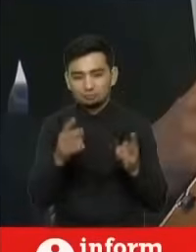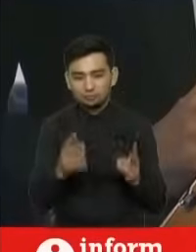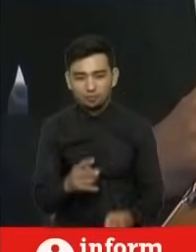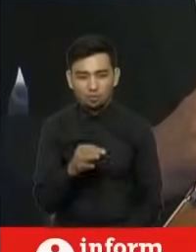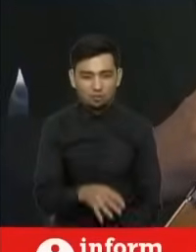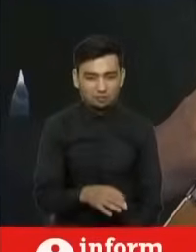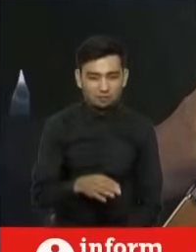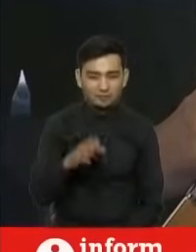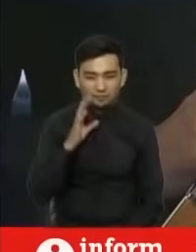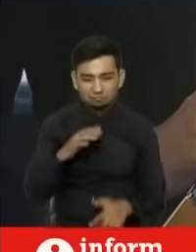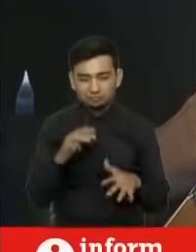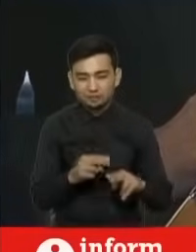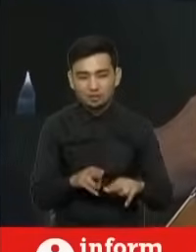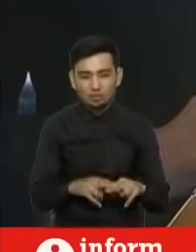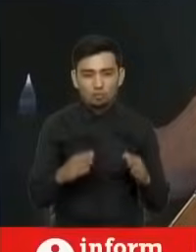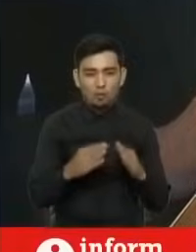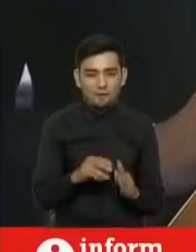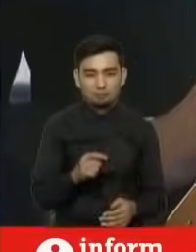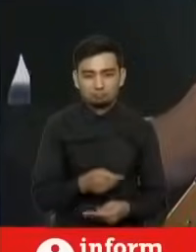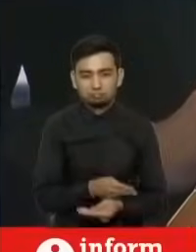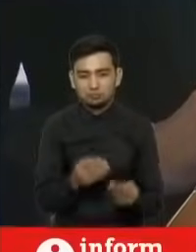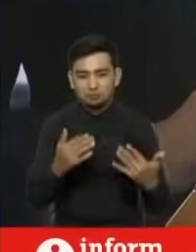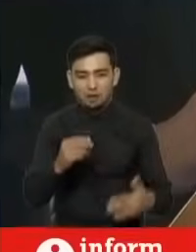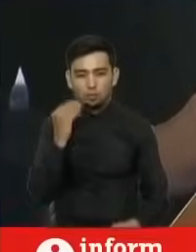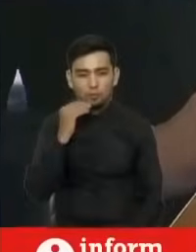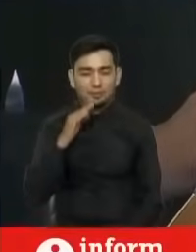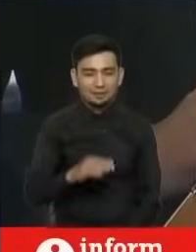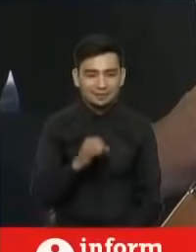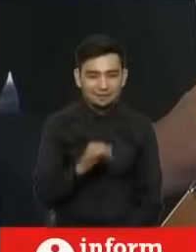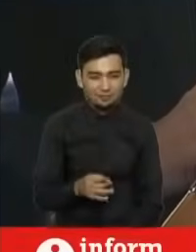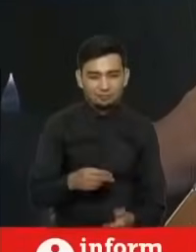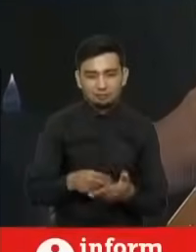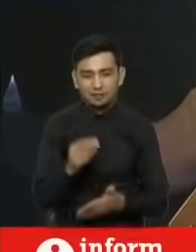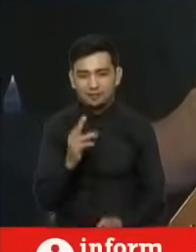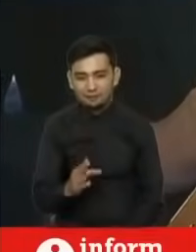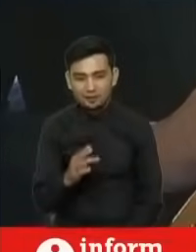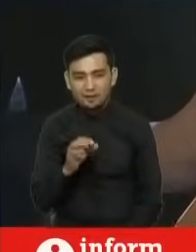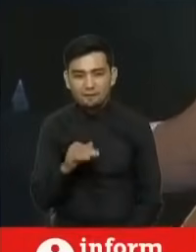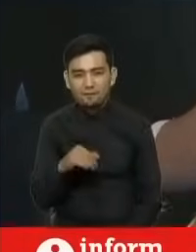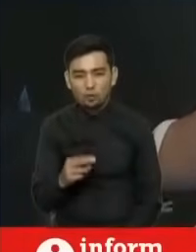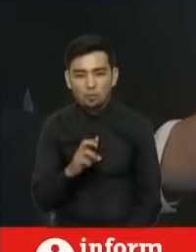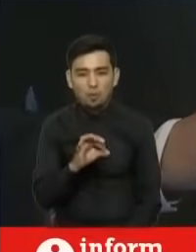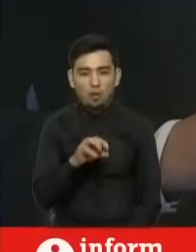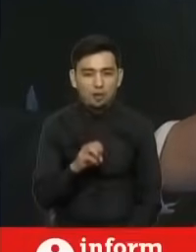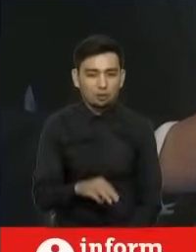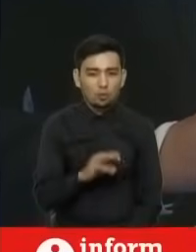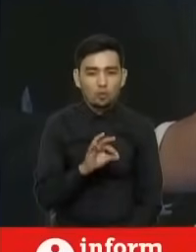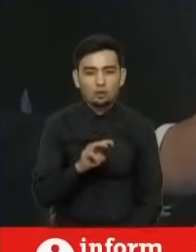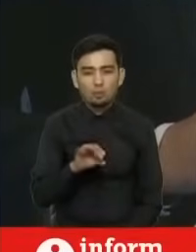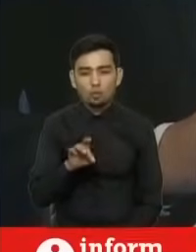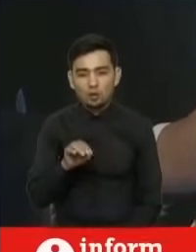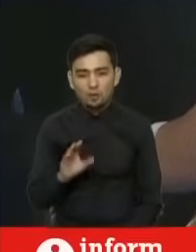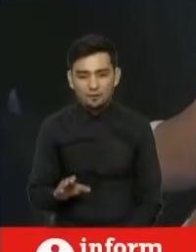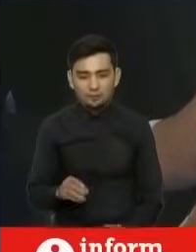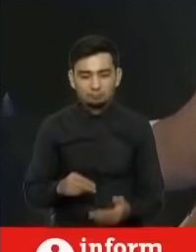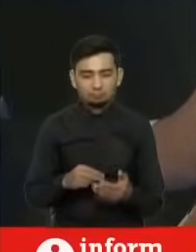паводка, получили ключи от нового жилья в Актобе. Средства на приобретение квартир выделил фонд Булата Утимуратова. С подробностями Оксана